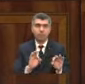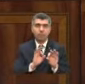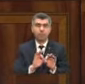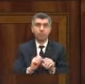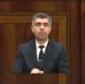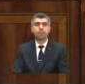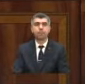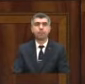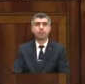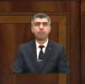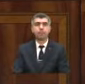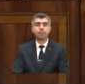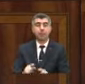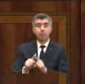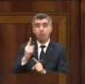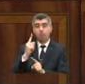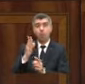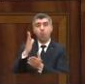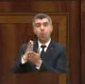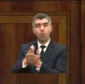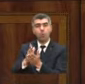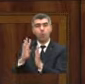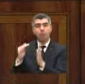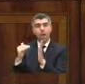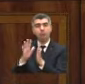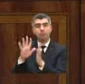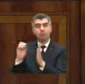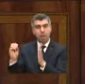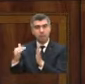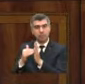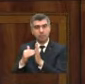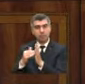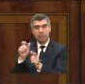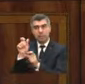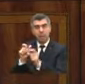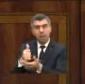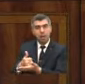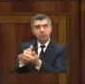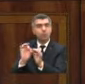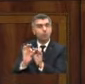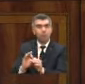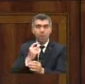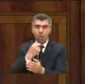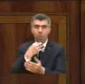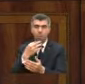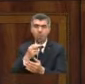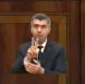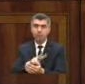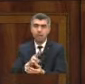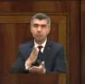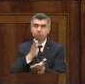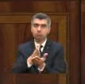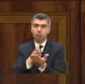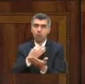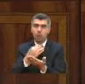راه ما يمكنش الا بغيتو تعوضوا هاد 1.5 مليون ديال العاطلين شحال غادي خصكم ديال الماء؟ خصنا نكونوا صرحاء، خصنا نكونوا صرحاء ونديروا الاليات باش يمكن